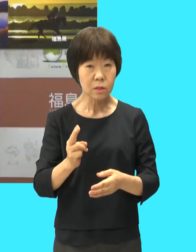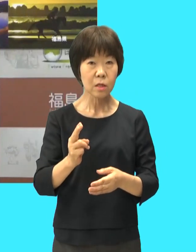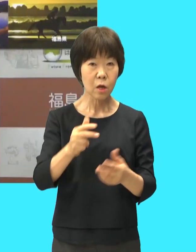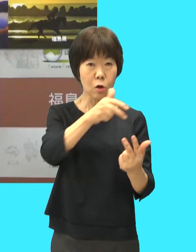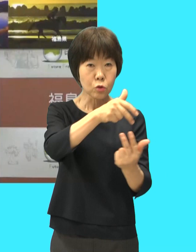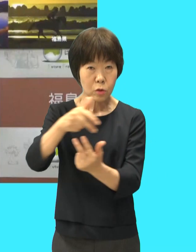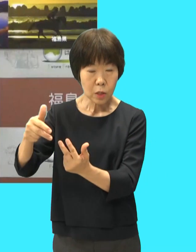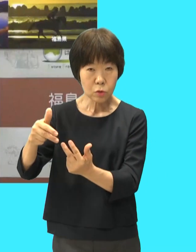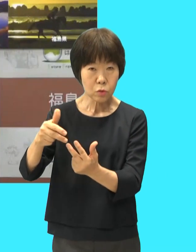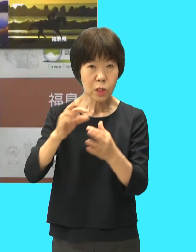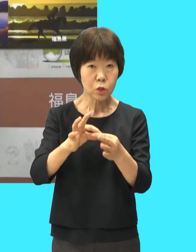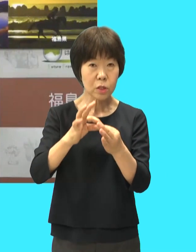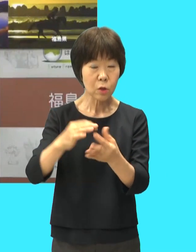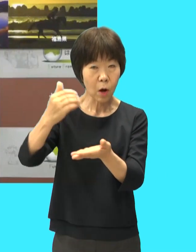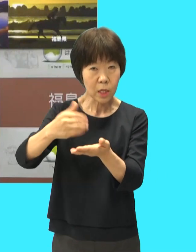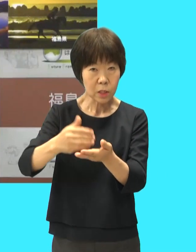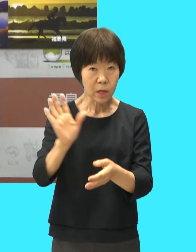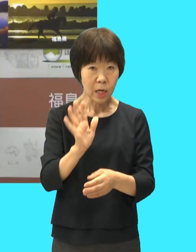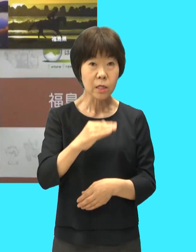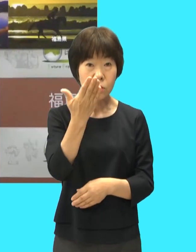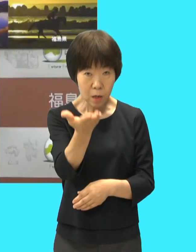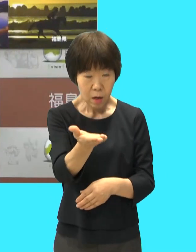特にスケジュールについては私も花